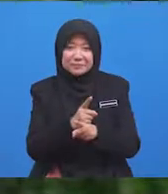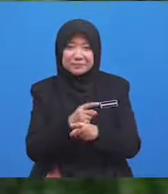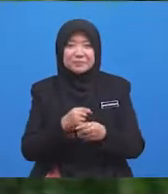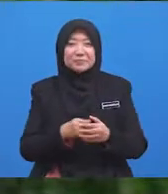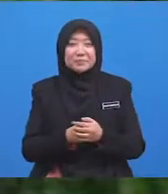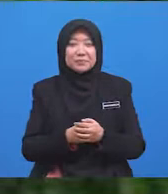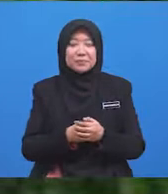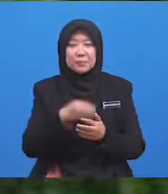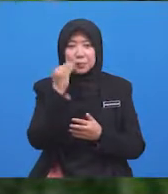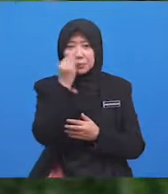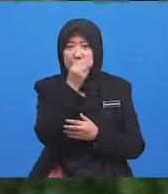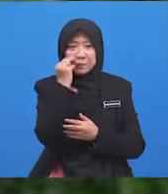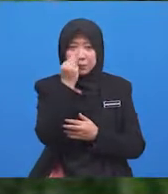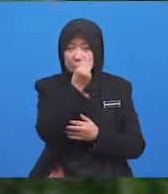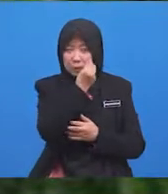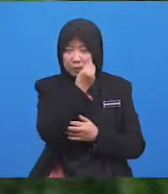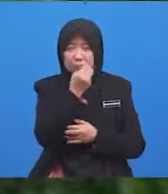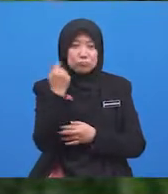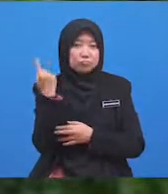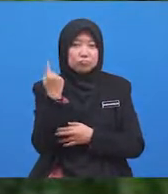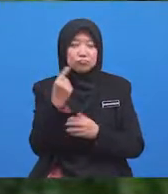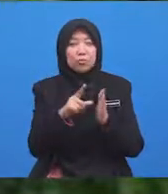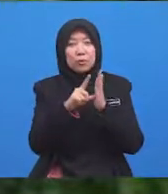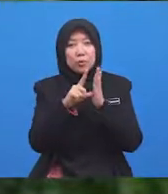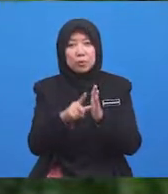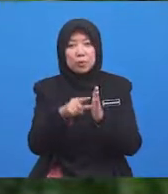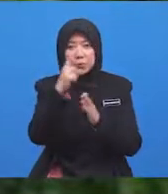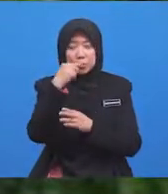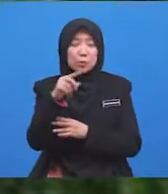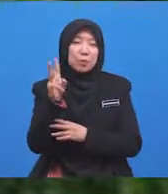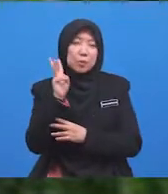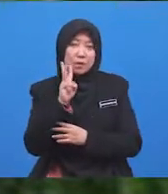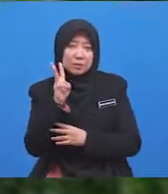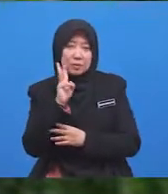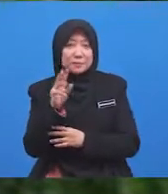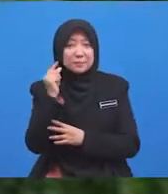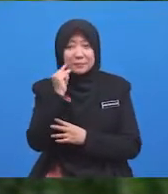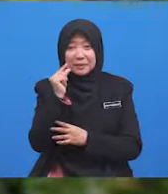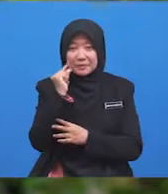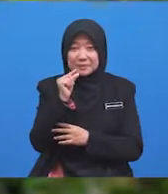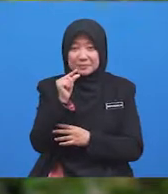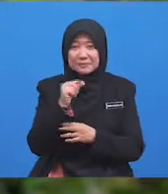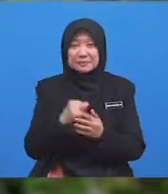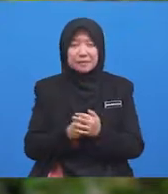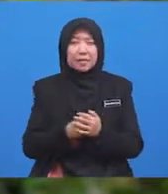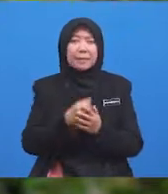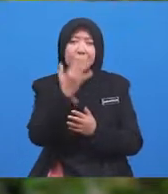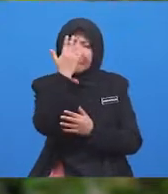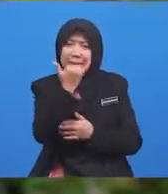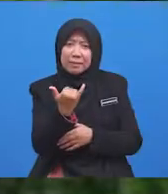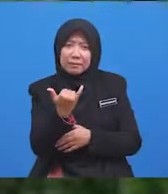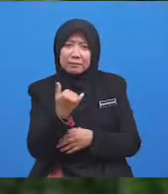bunga mawar serai menjadi perlambangan buat wanita atau gadis Kenapa